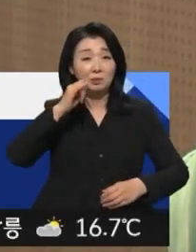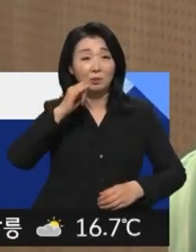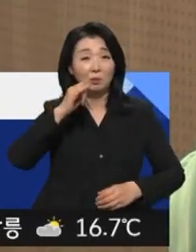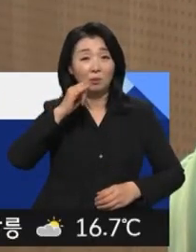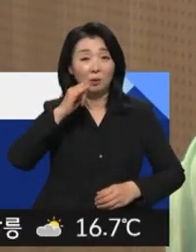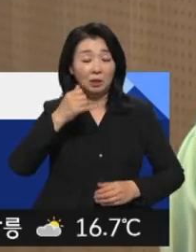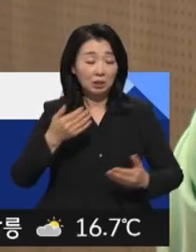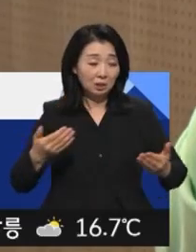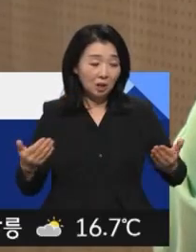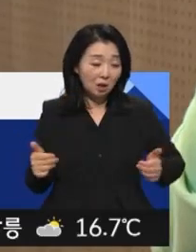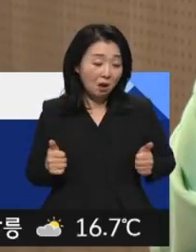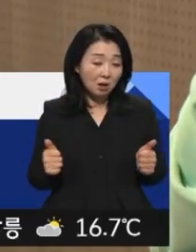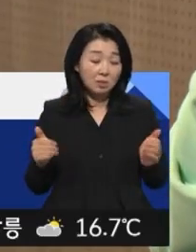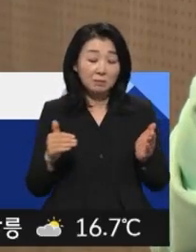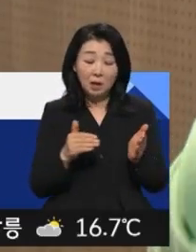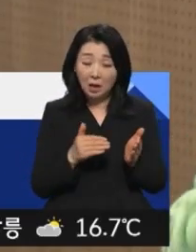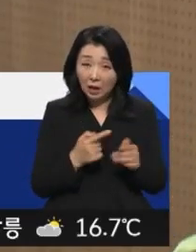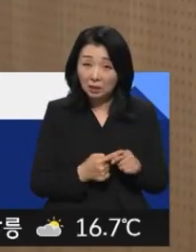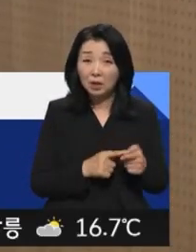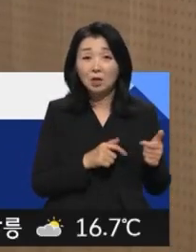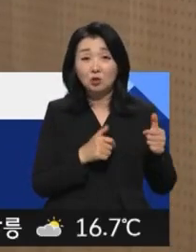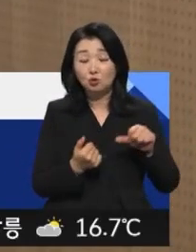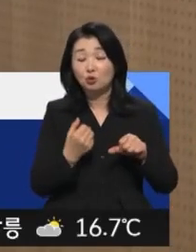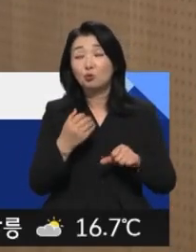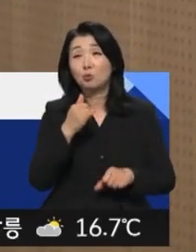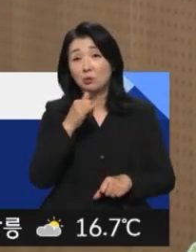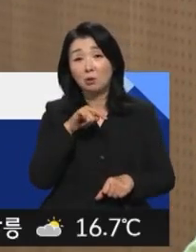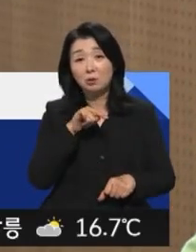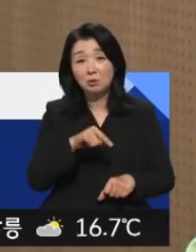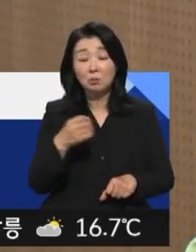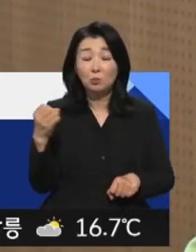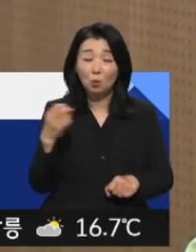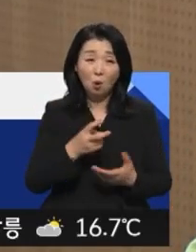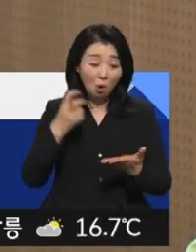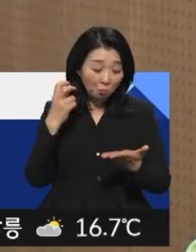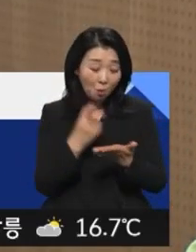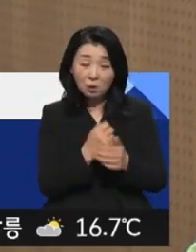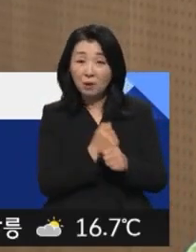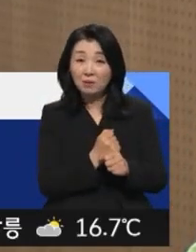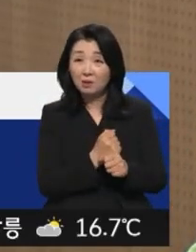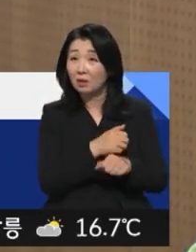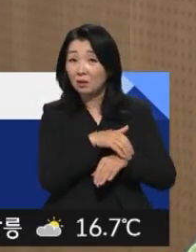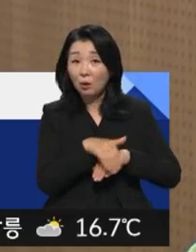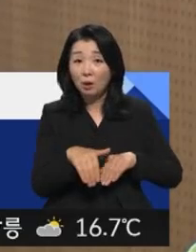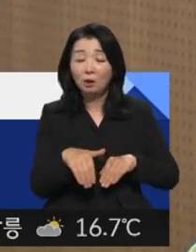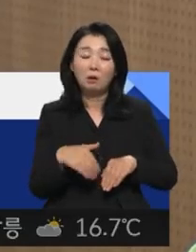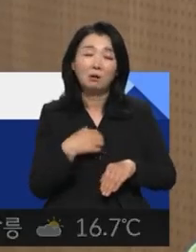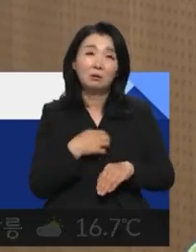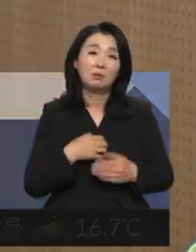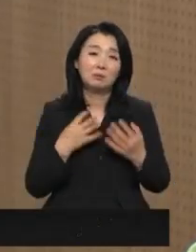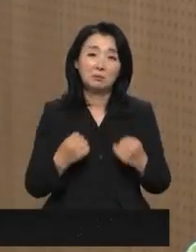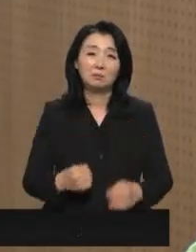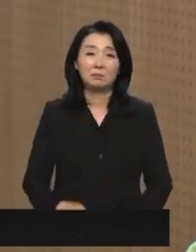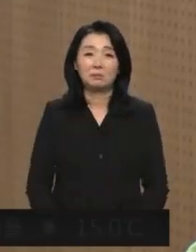이렇게 일하면 죽는다라는 말이 나올 정도로 일하는 거를 지금 합법화하겠다는 거잖아요. 많이 우려가 됩니다.